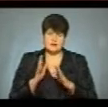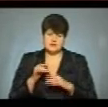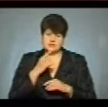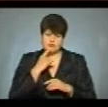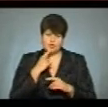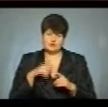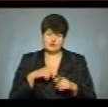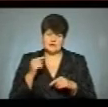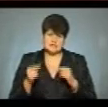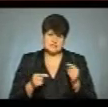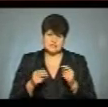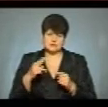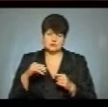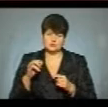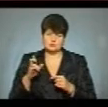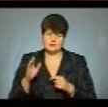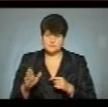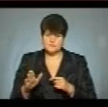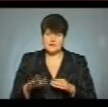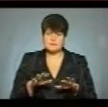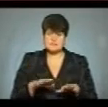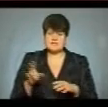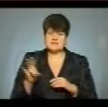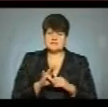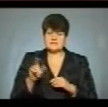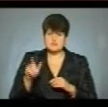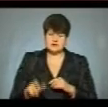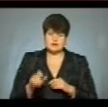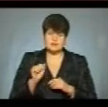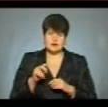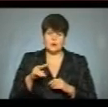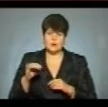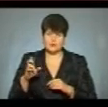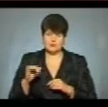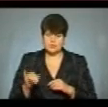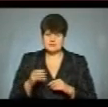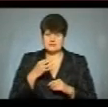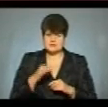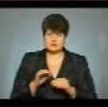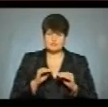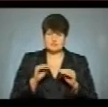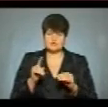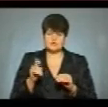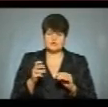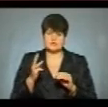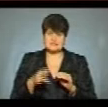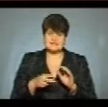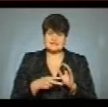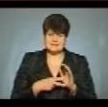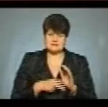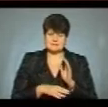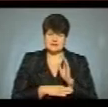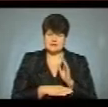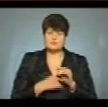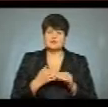дубів у селі Лішня, що на Кременеччині. Місцевий священник Андрій Любунь розповів, що висадили 137 дерев, бо саме стільки бійців